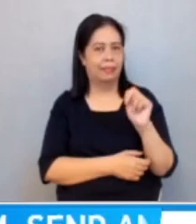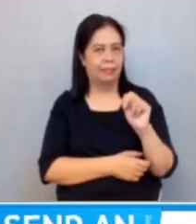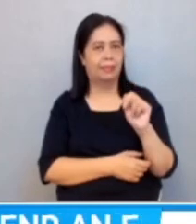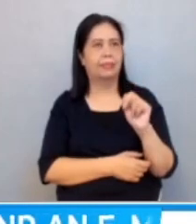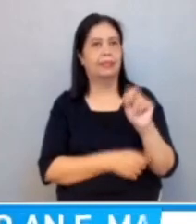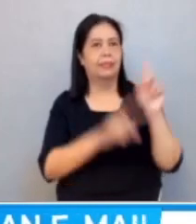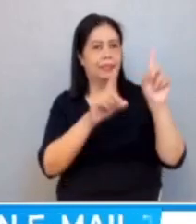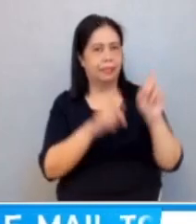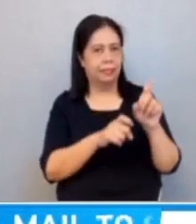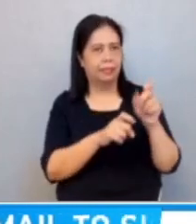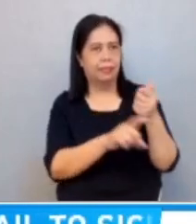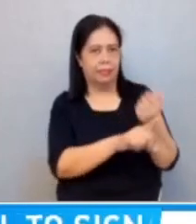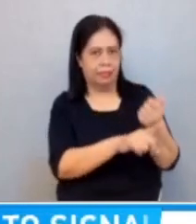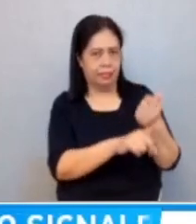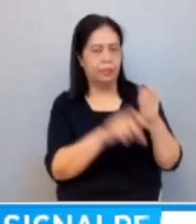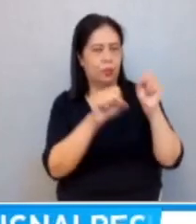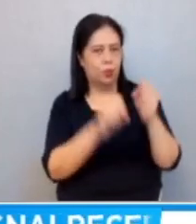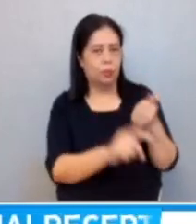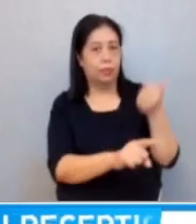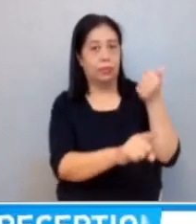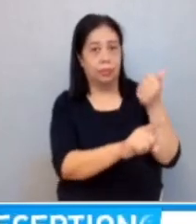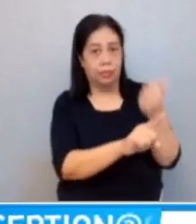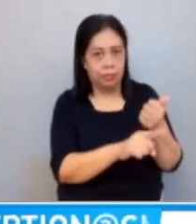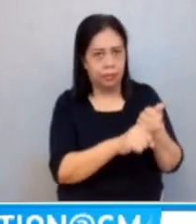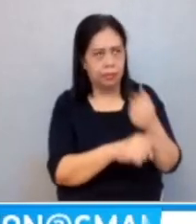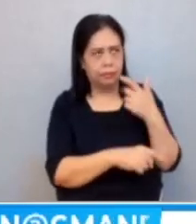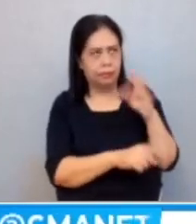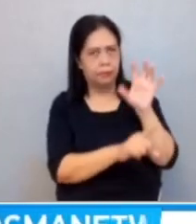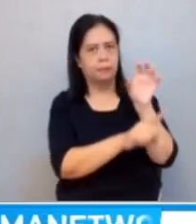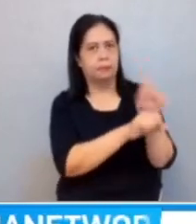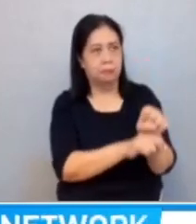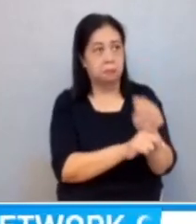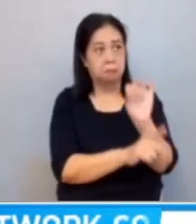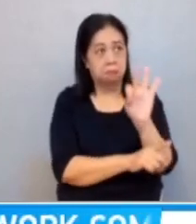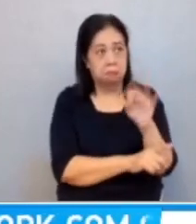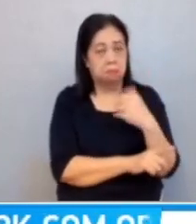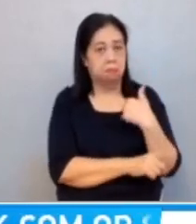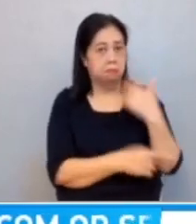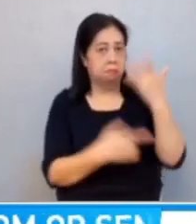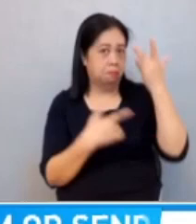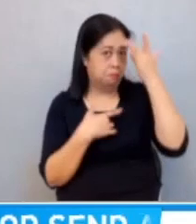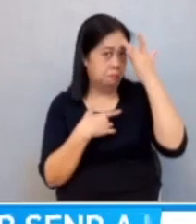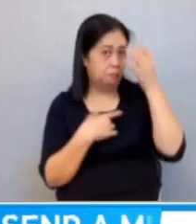So pwede doon pa lang ay makatch na kung meron may mga sintomas o kung meron